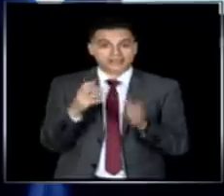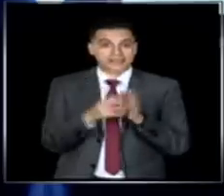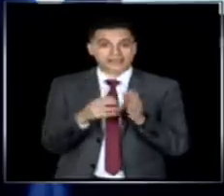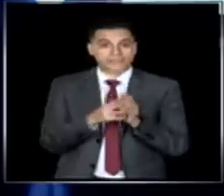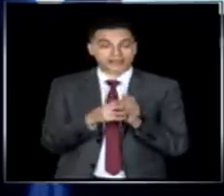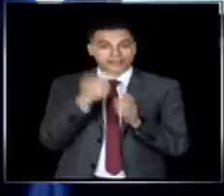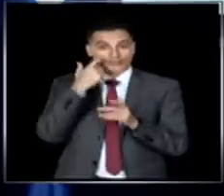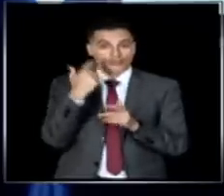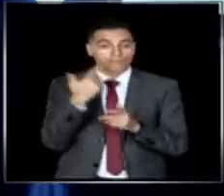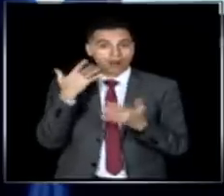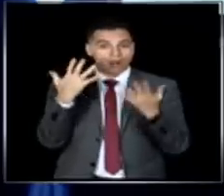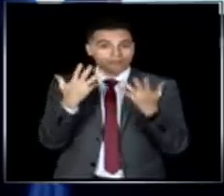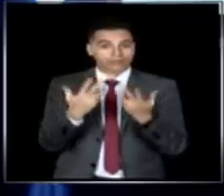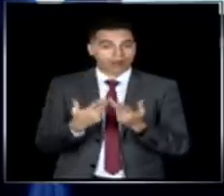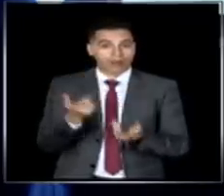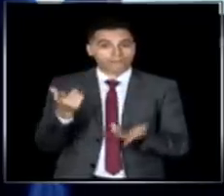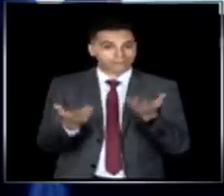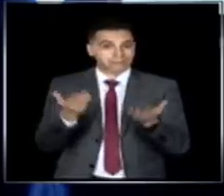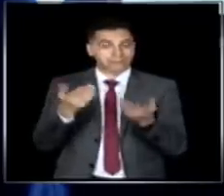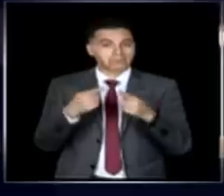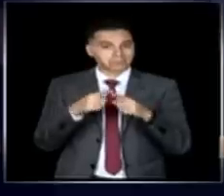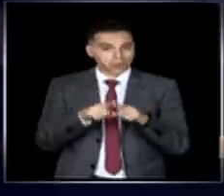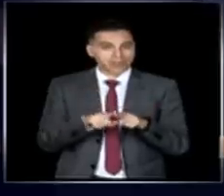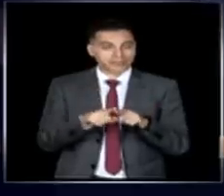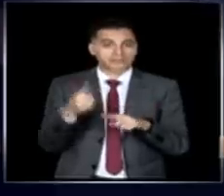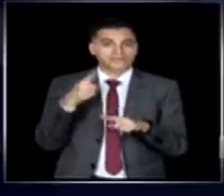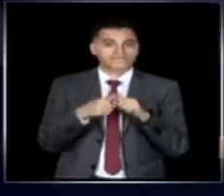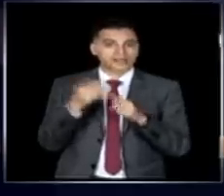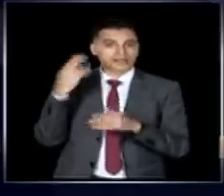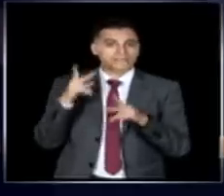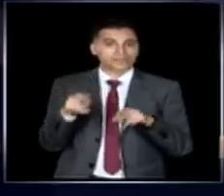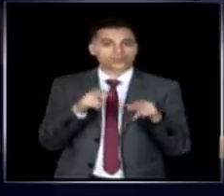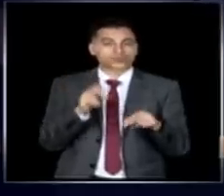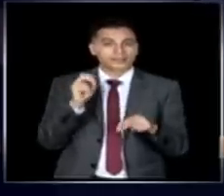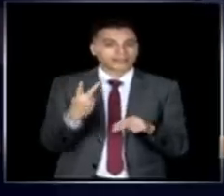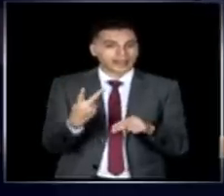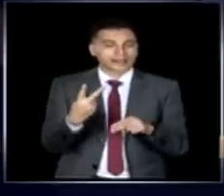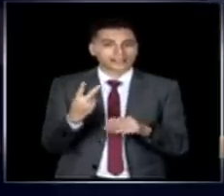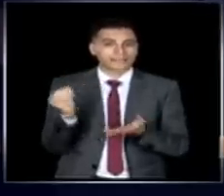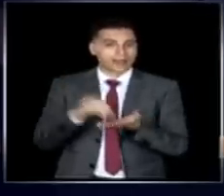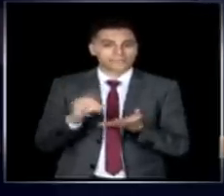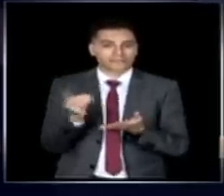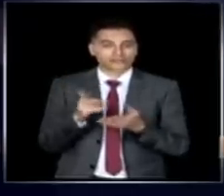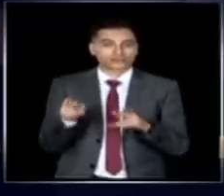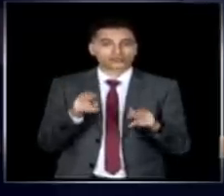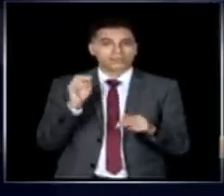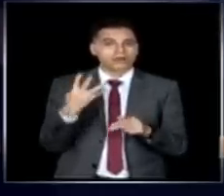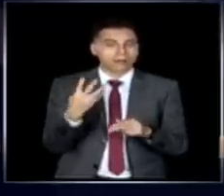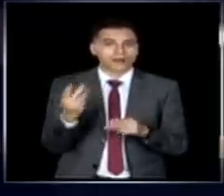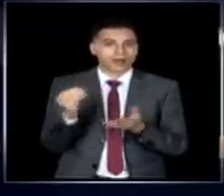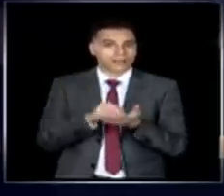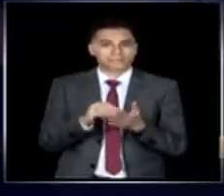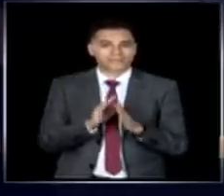بس، وبعدين الموسم الثالث ما شاركتوش، والرابع ما شاركتوش، ما